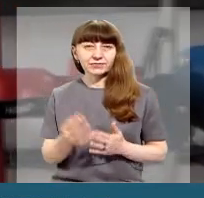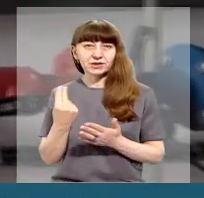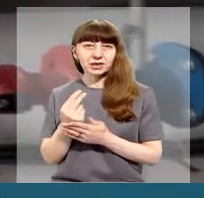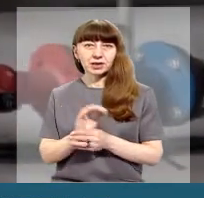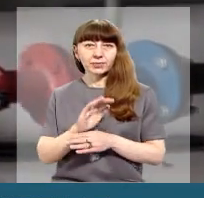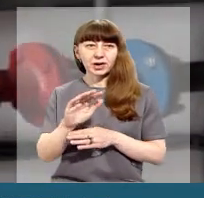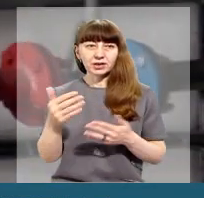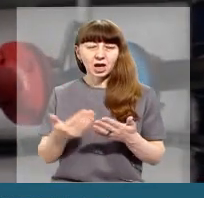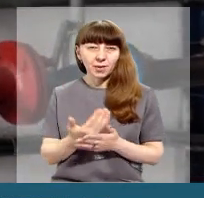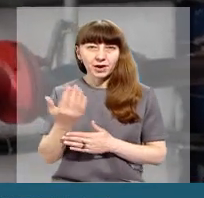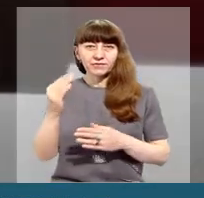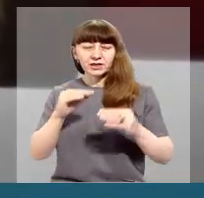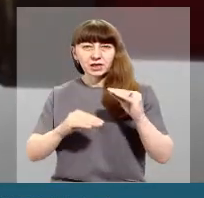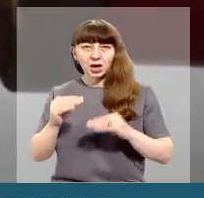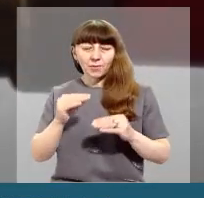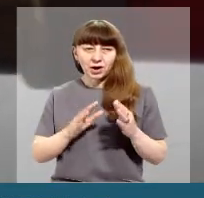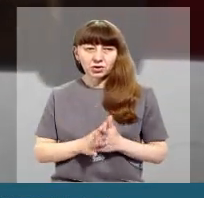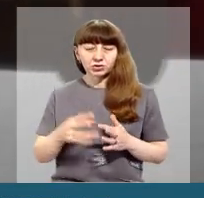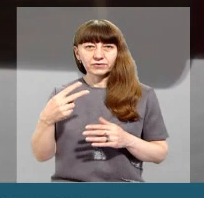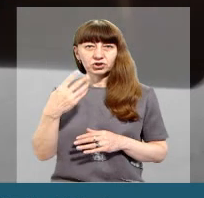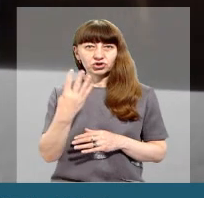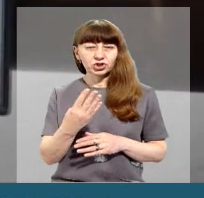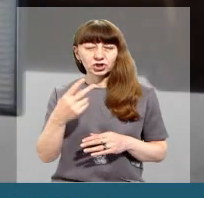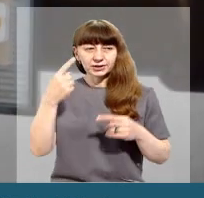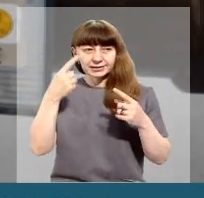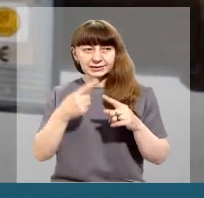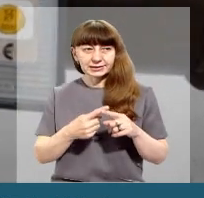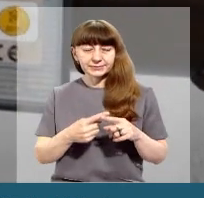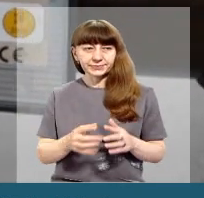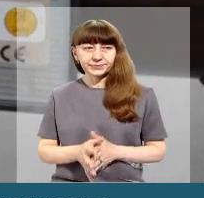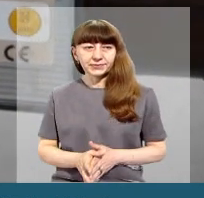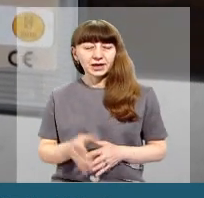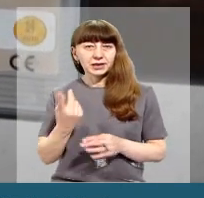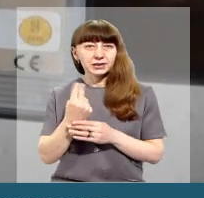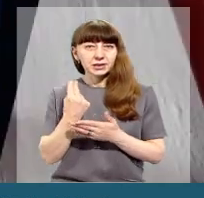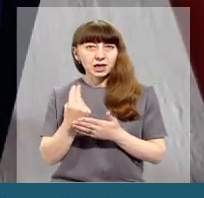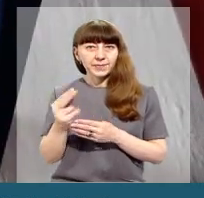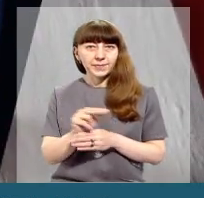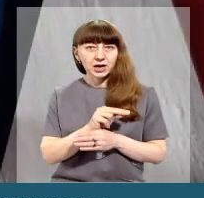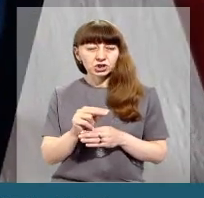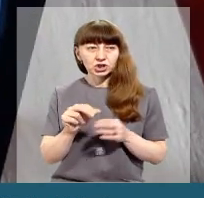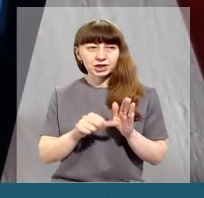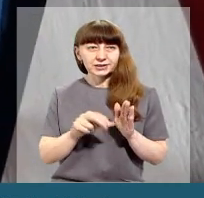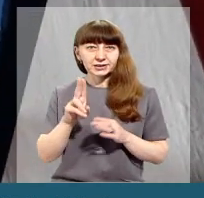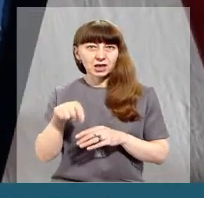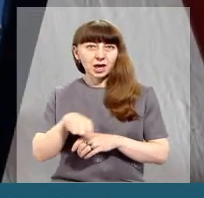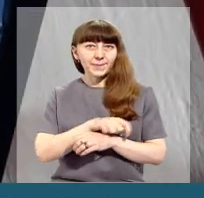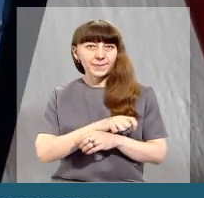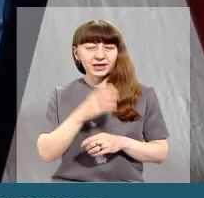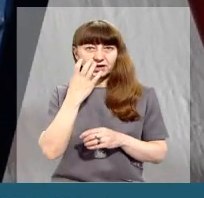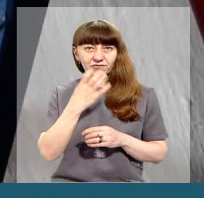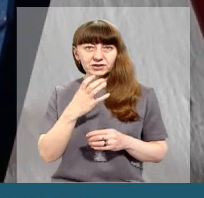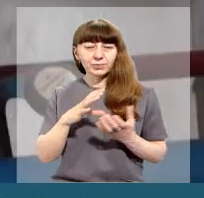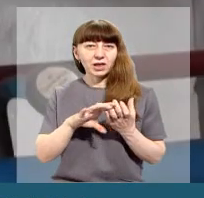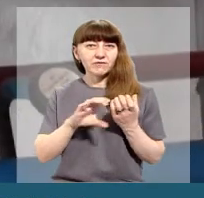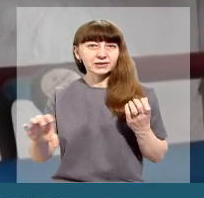на модернизацию 24 единиц оборудования. Кроме того, на эти средства реконструировали порядка 6 километров тепловых